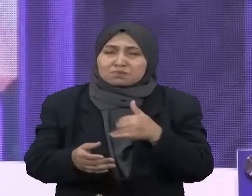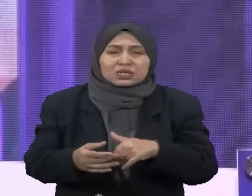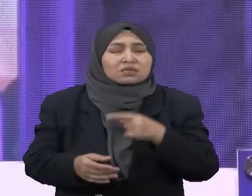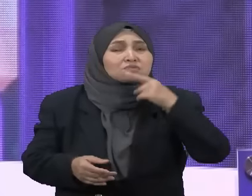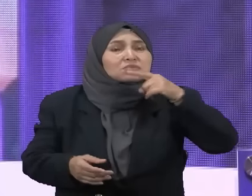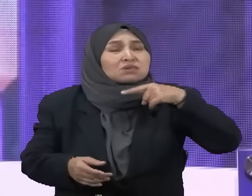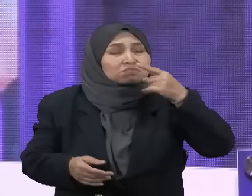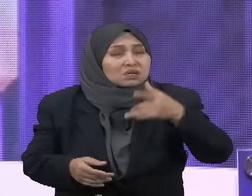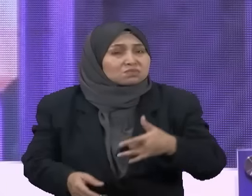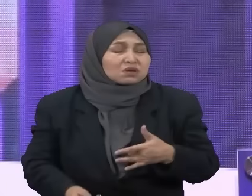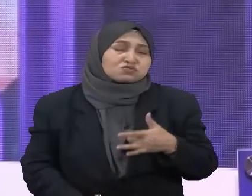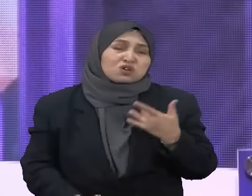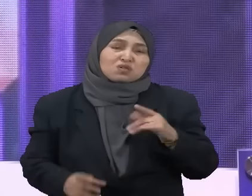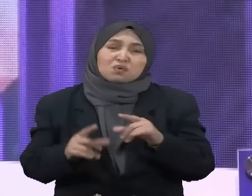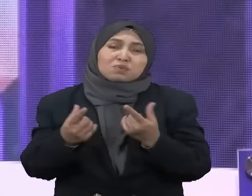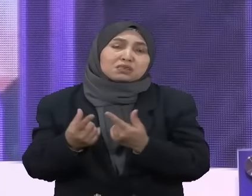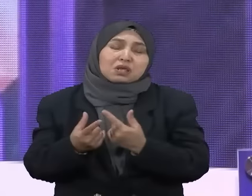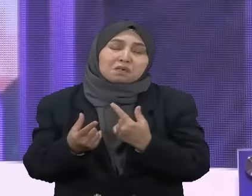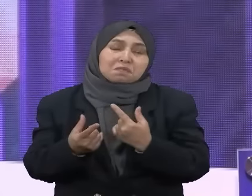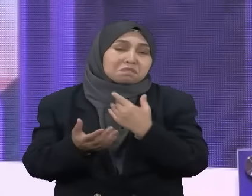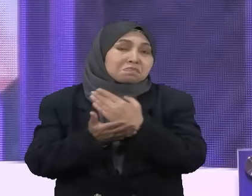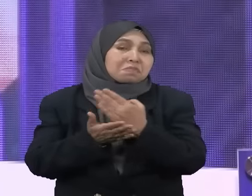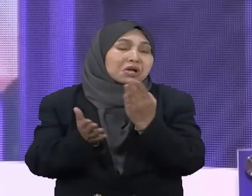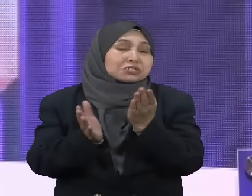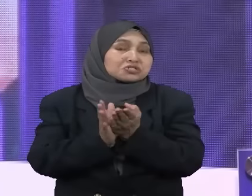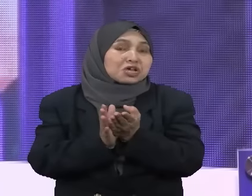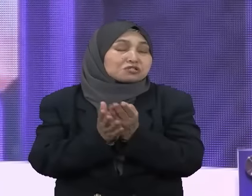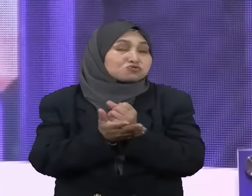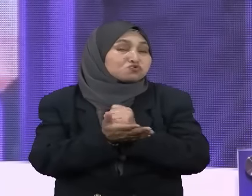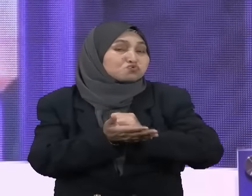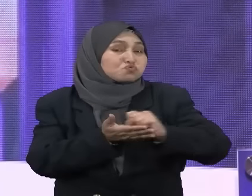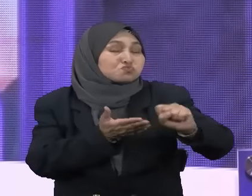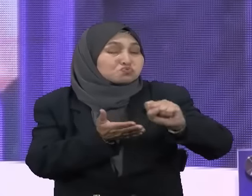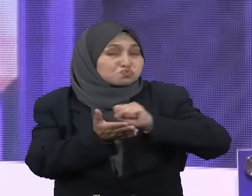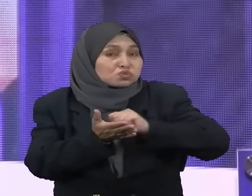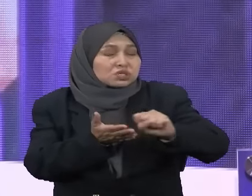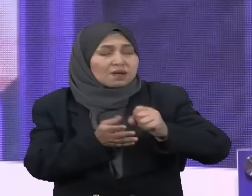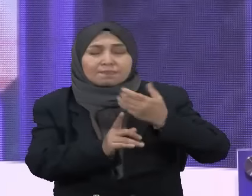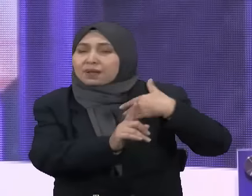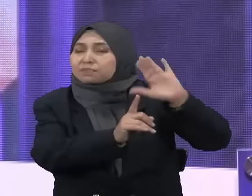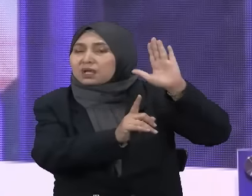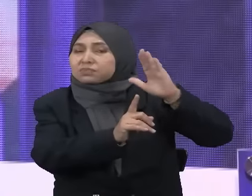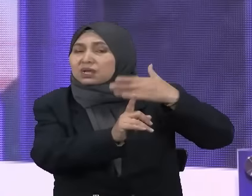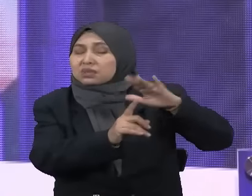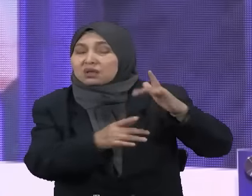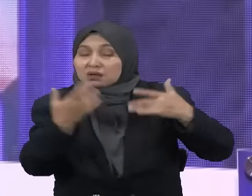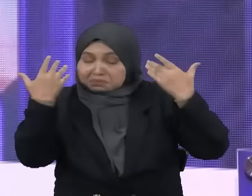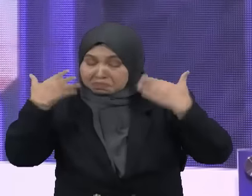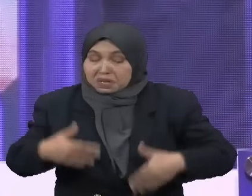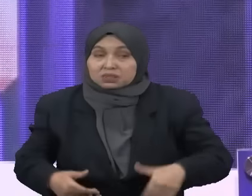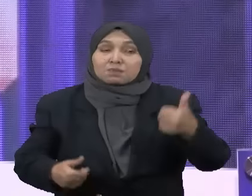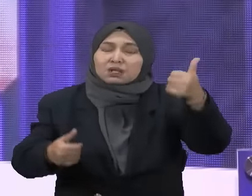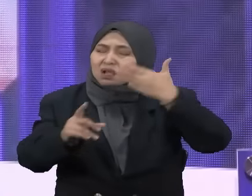merasakan golongan ini bajet suci. Bajet suci. Jadi kita keluarkan mereka. Mereka ingat diri ini, mereka ni bagus. Keluarkan mereka. Mereka ni tak layak nak